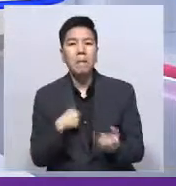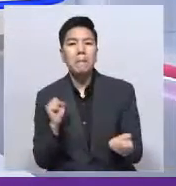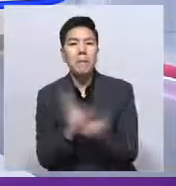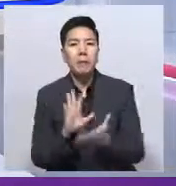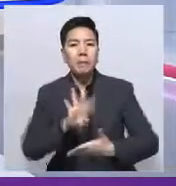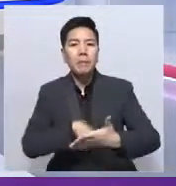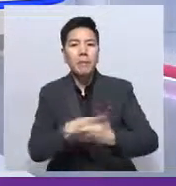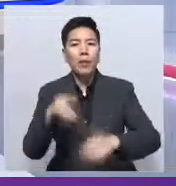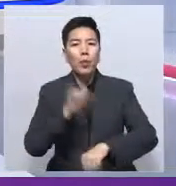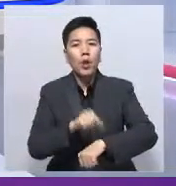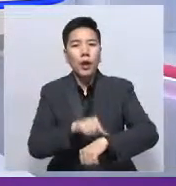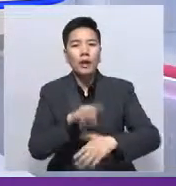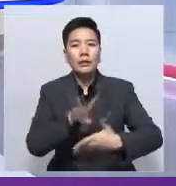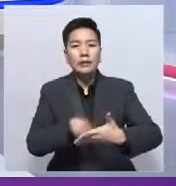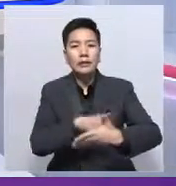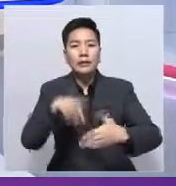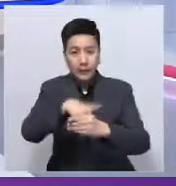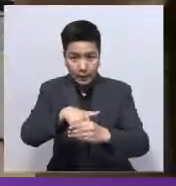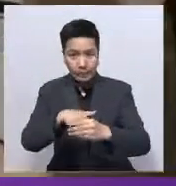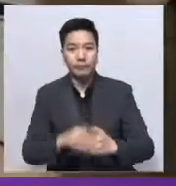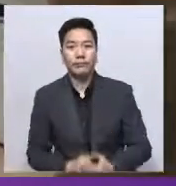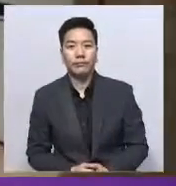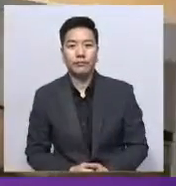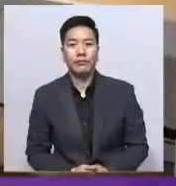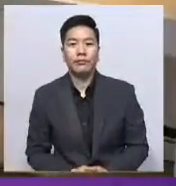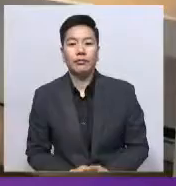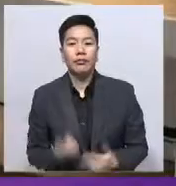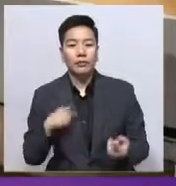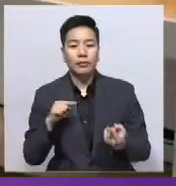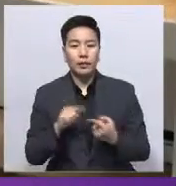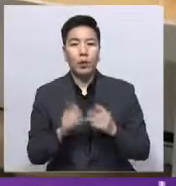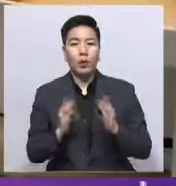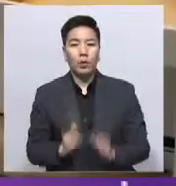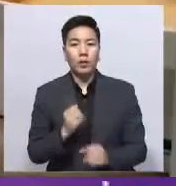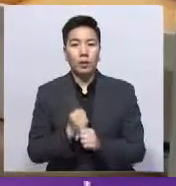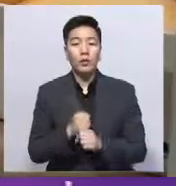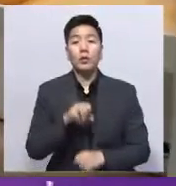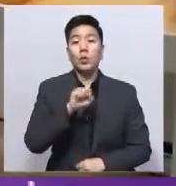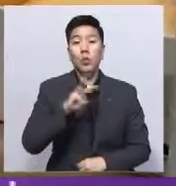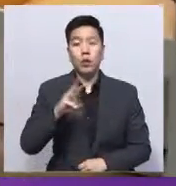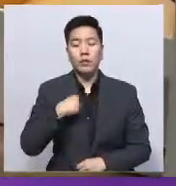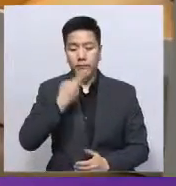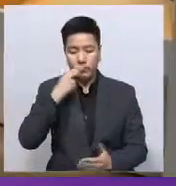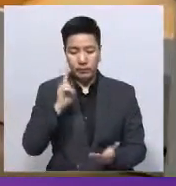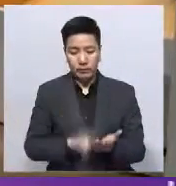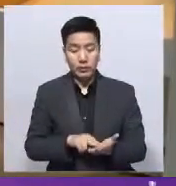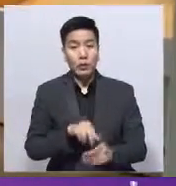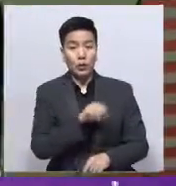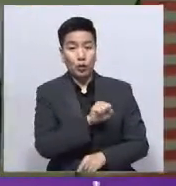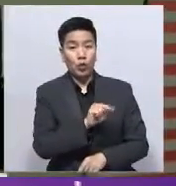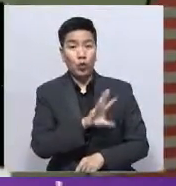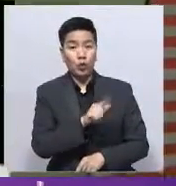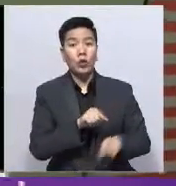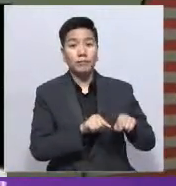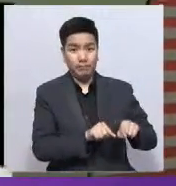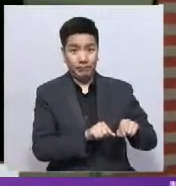ระทบกับโรดแมปการเลือกตั้งค่ะโดยทางเจ้าหน้าที่วุฒิสภานะคะได้นำหนังสือจากสภานิ